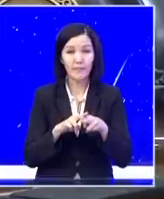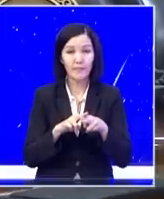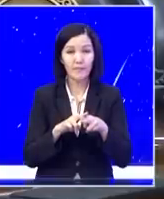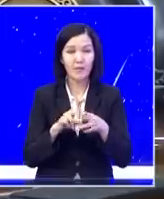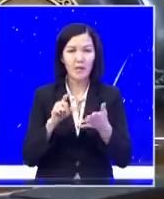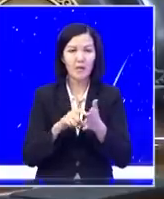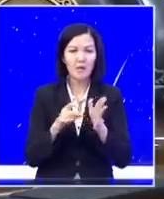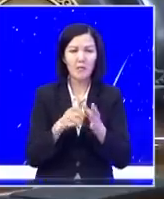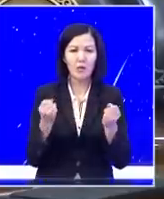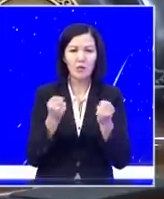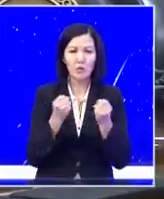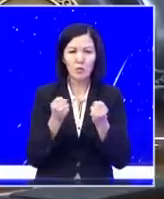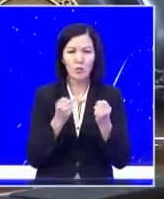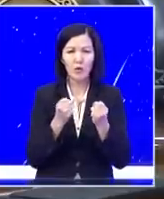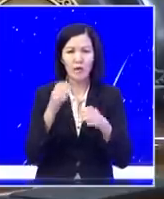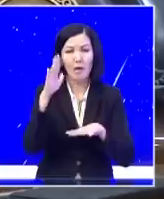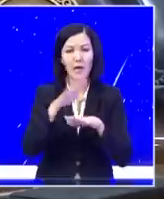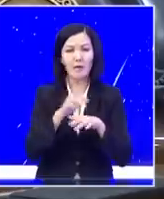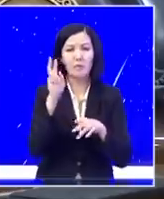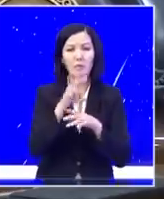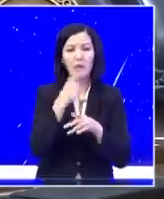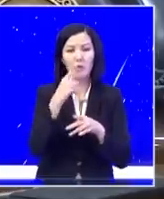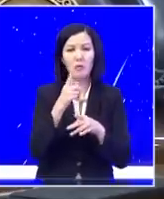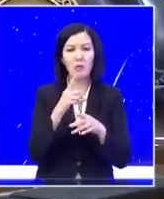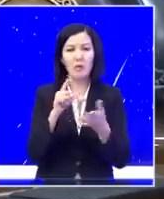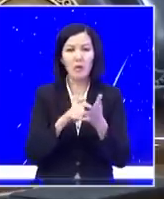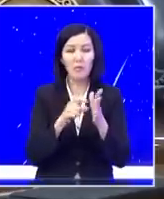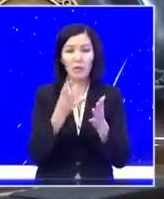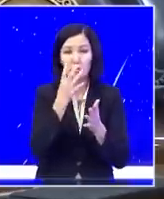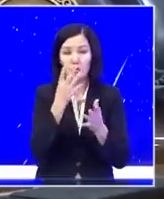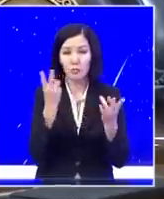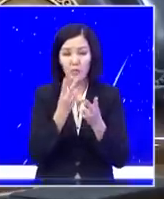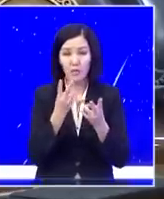кабинеттер суық. Әкімге барып айтуым керек, аға, мына кабинеттерді жылытуымыз керек.